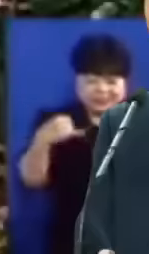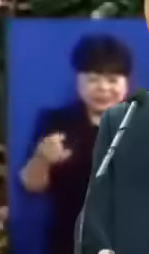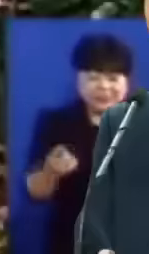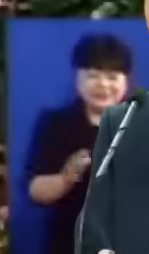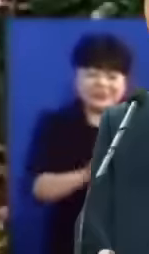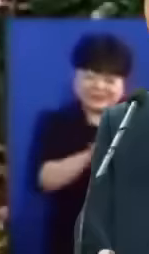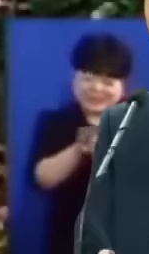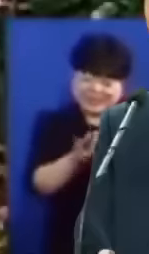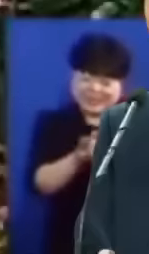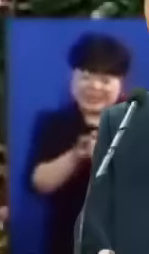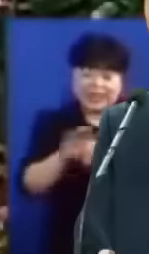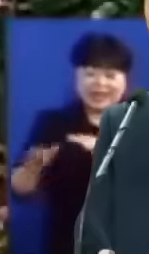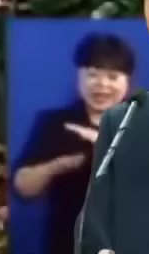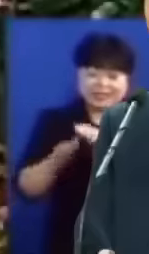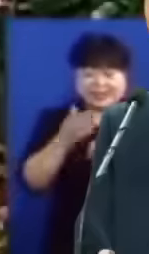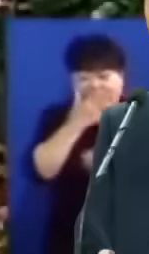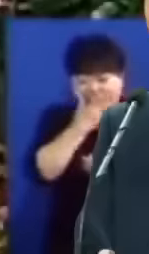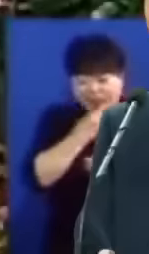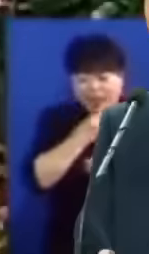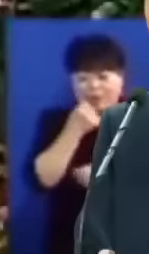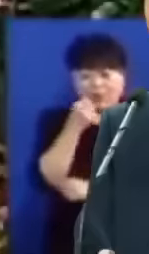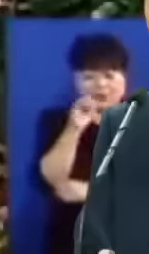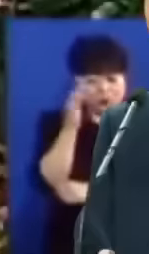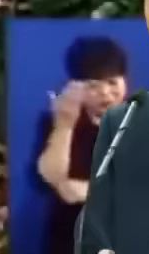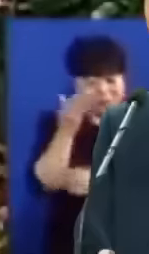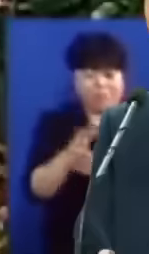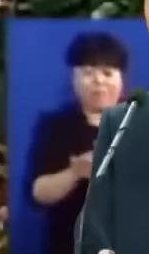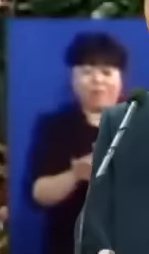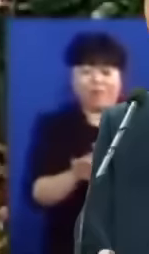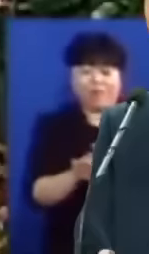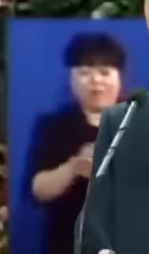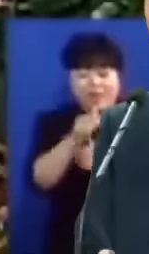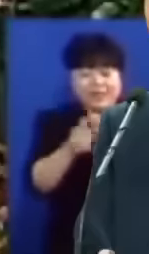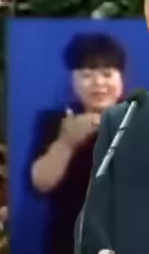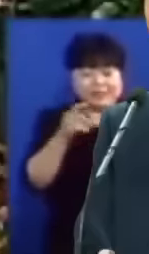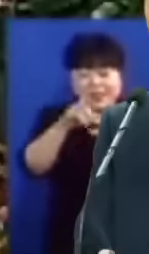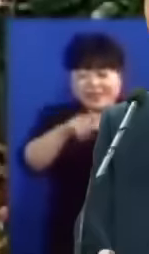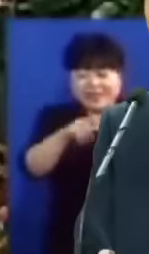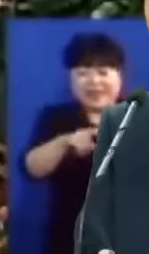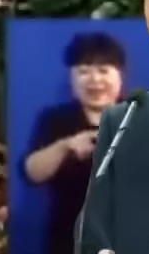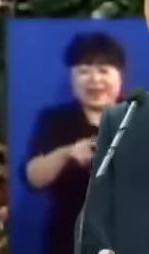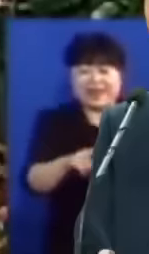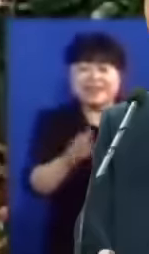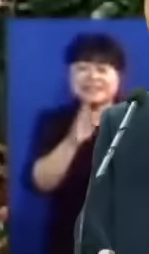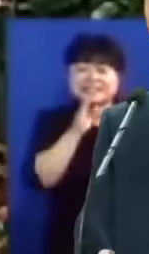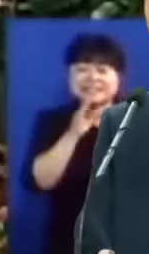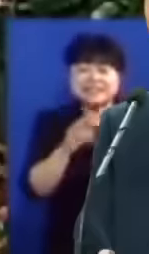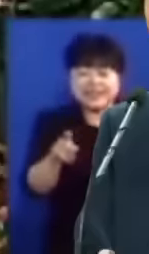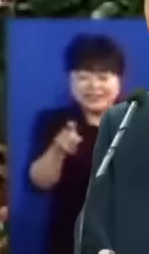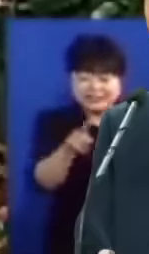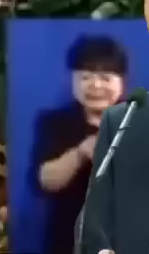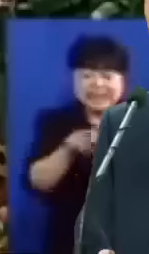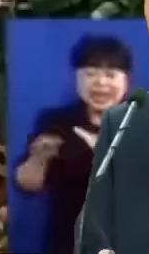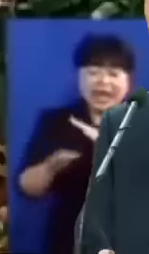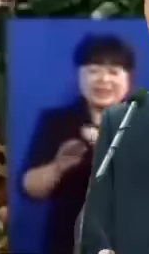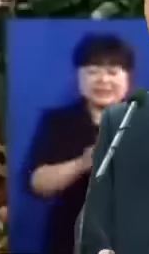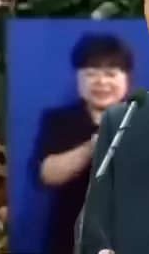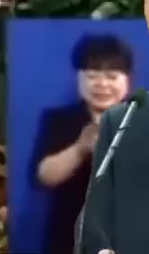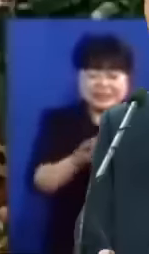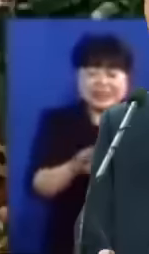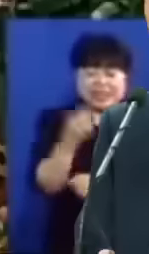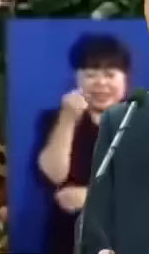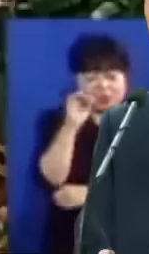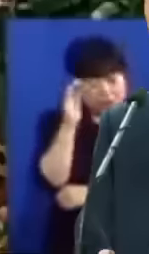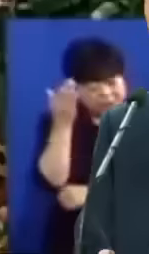사랑은 가정에서 행복의 기초가 되는 것입니다. 하나님에 대한 진정한 신앙이 가정적인 사랑의